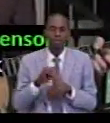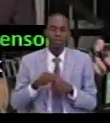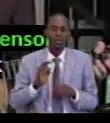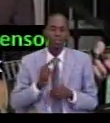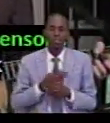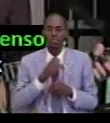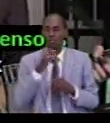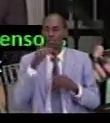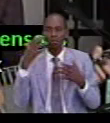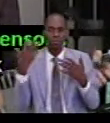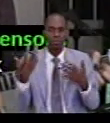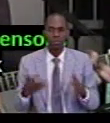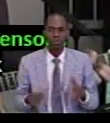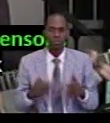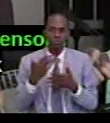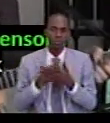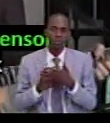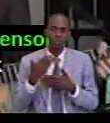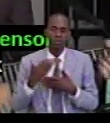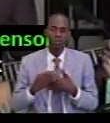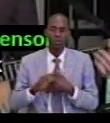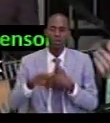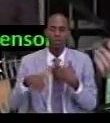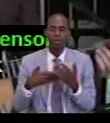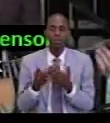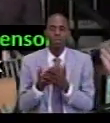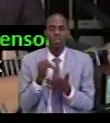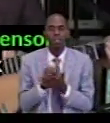infiniment au-delà de tout ce que nous